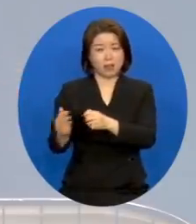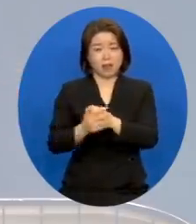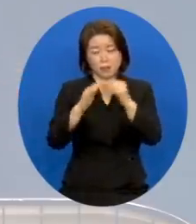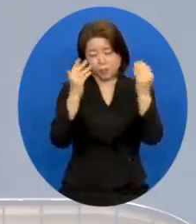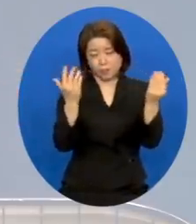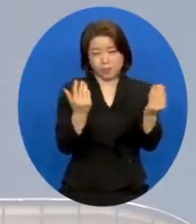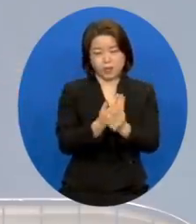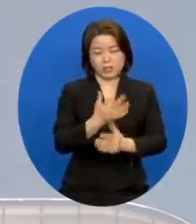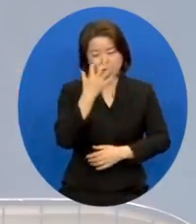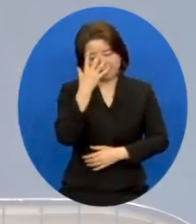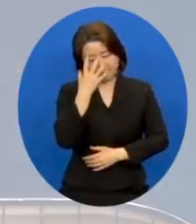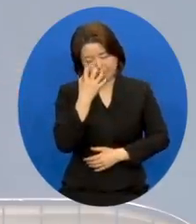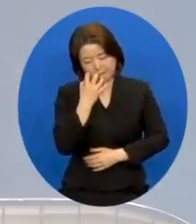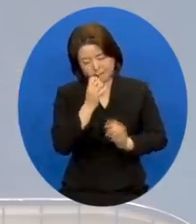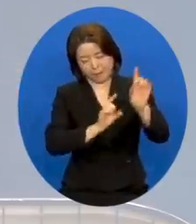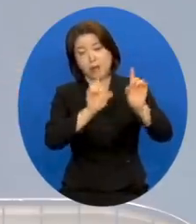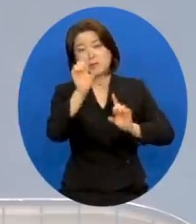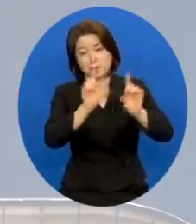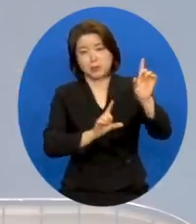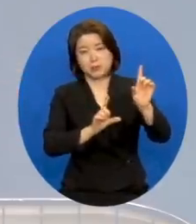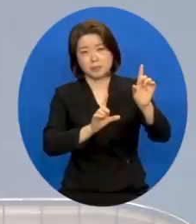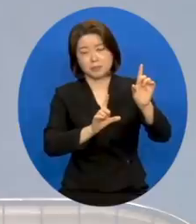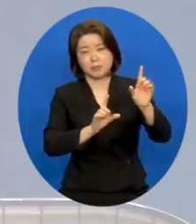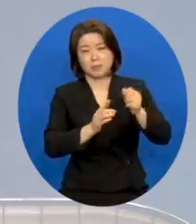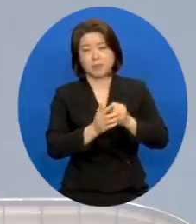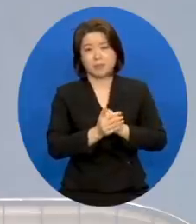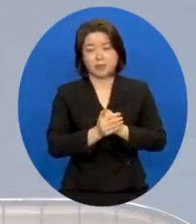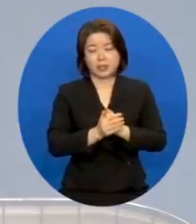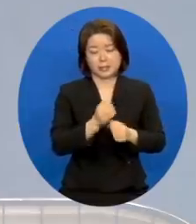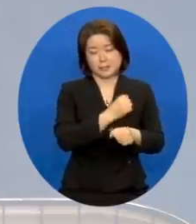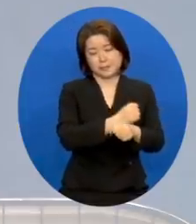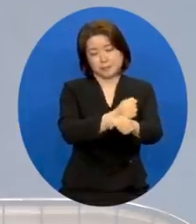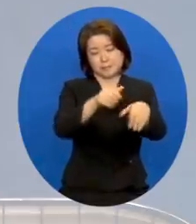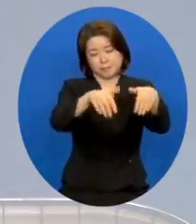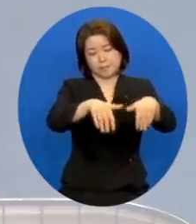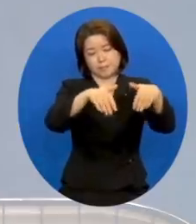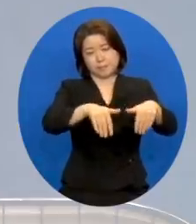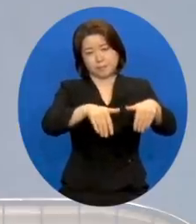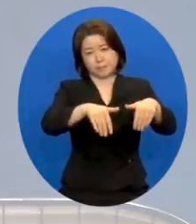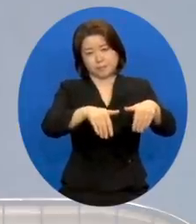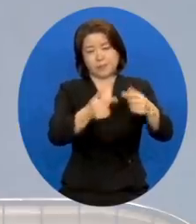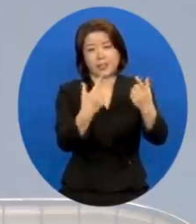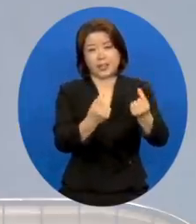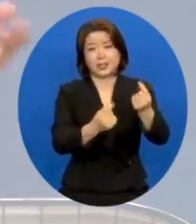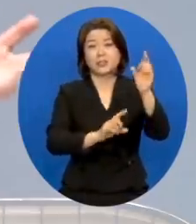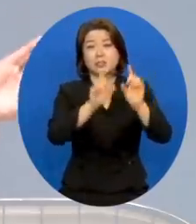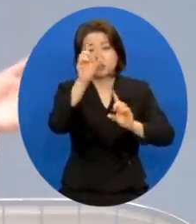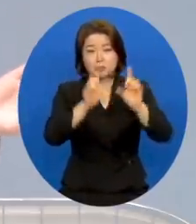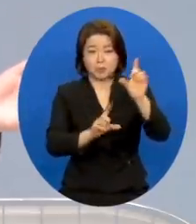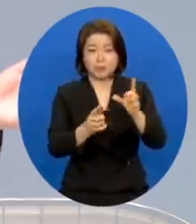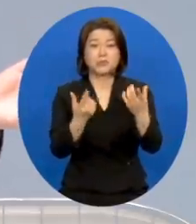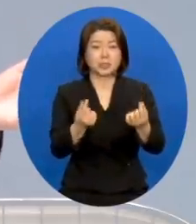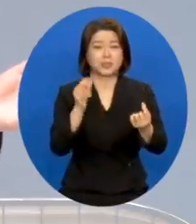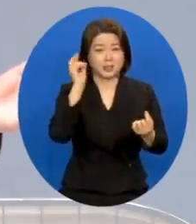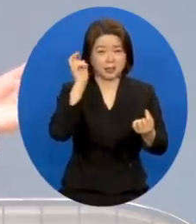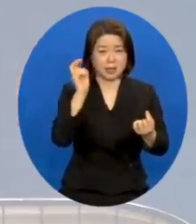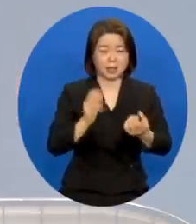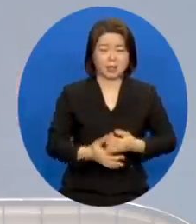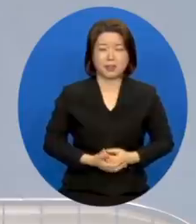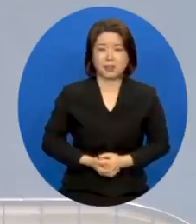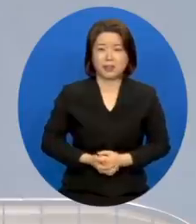완전히 비참해지는 상태에서 종으로 끌려가는 그런 포로 같은 그런 모습이에요